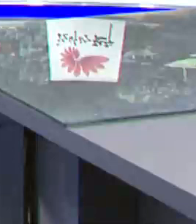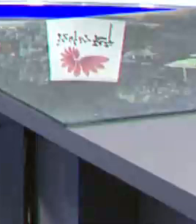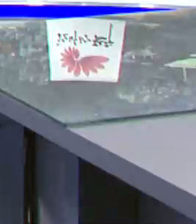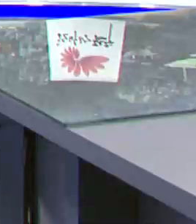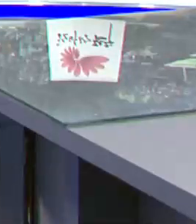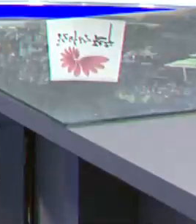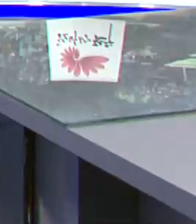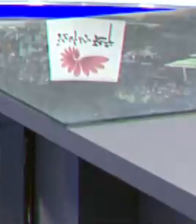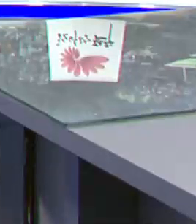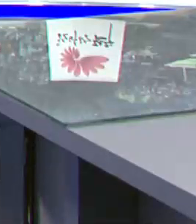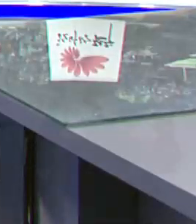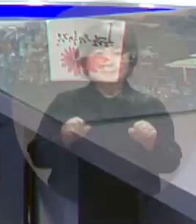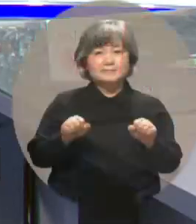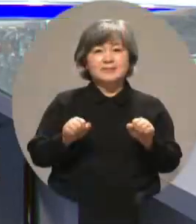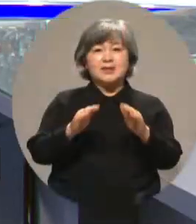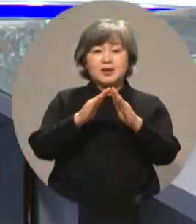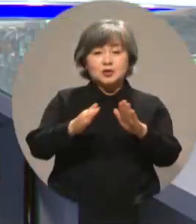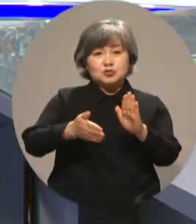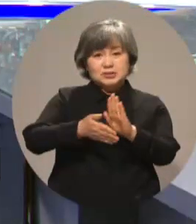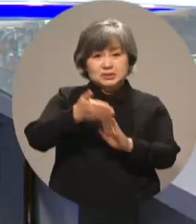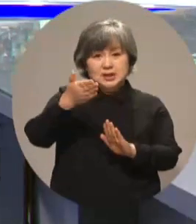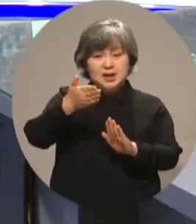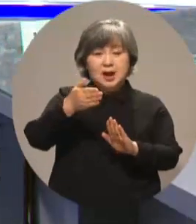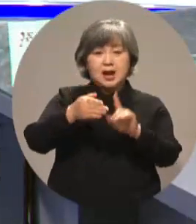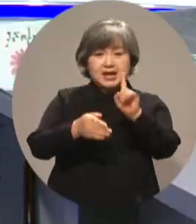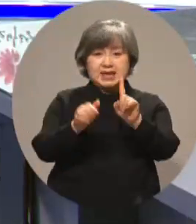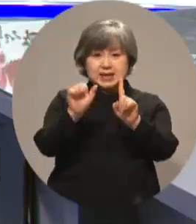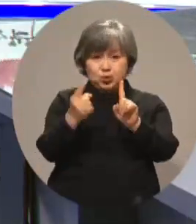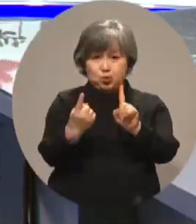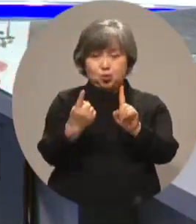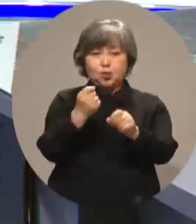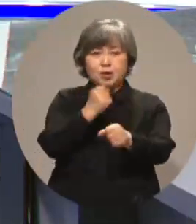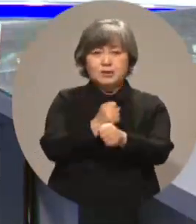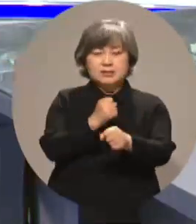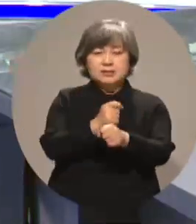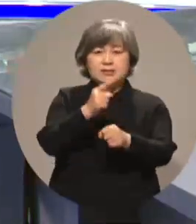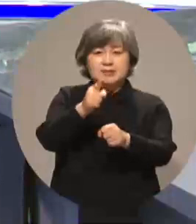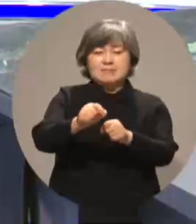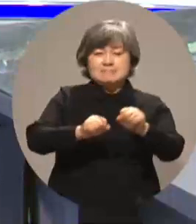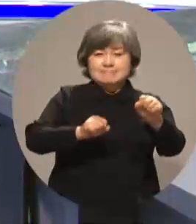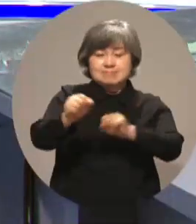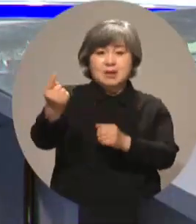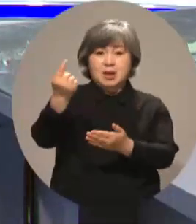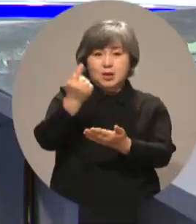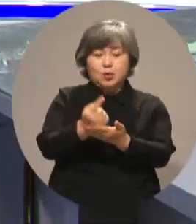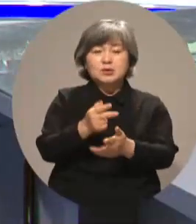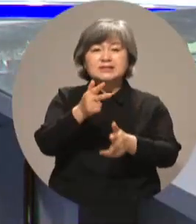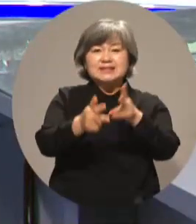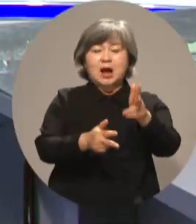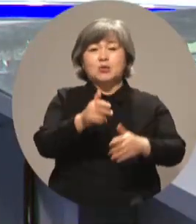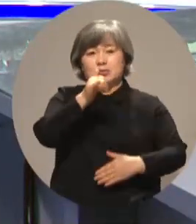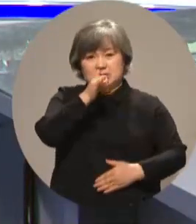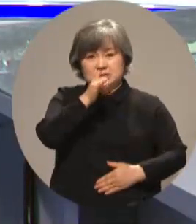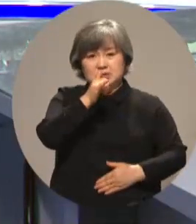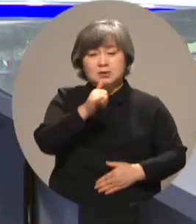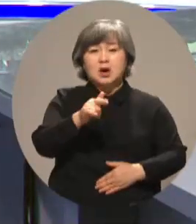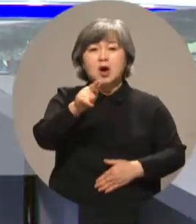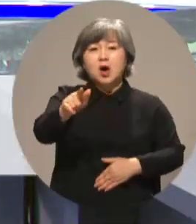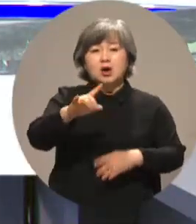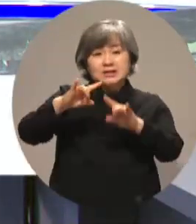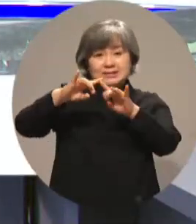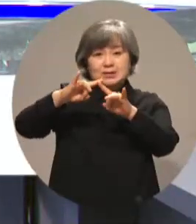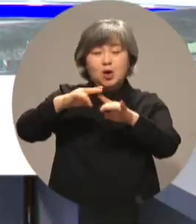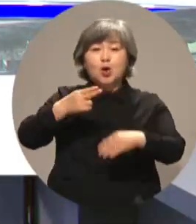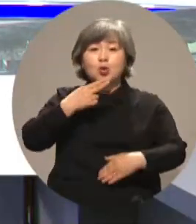여러분 안녕하십니까 전주 씨가 국내 1호 를 자처하며 야심차게 추진한 사업이 있습니다 바로 전선이 필요